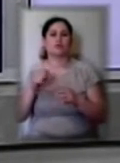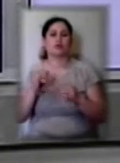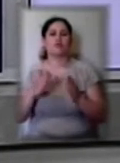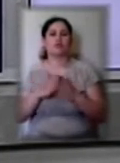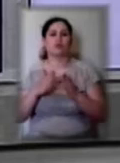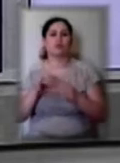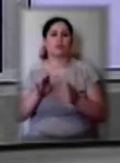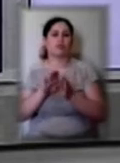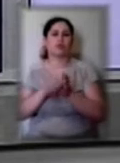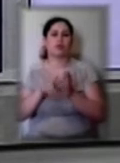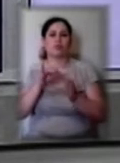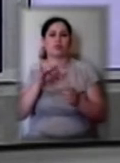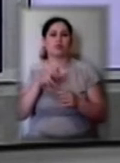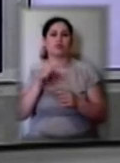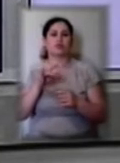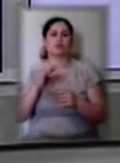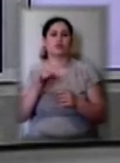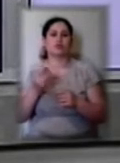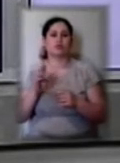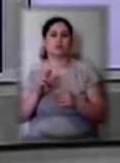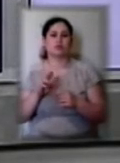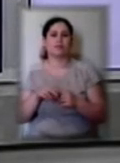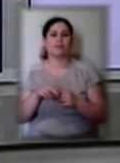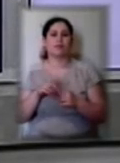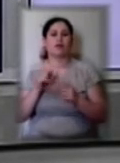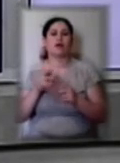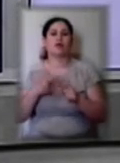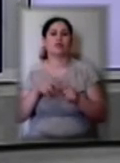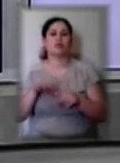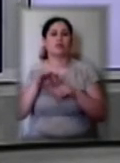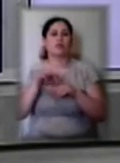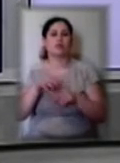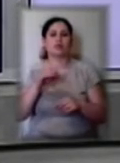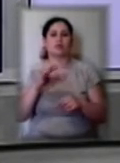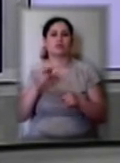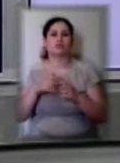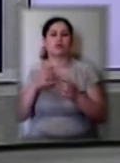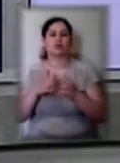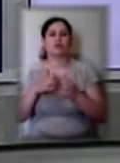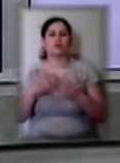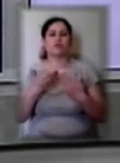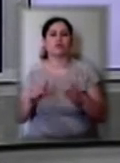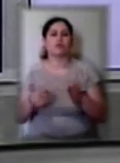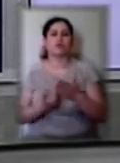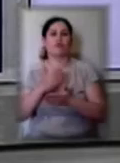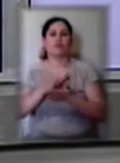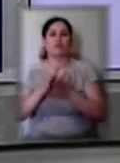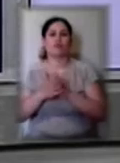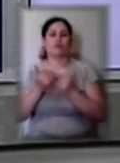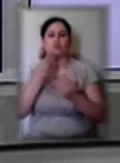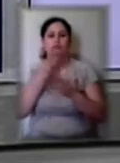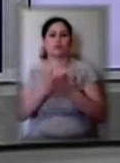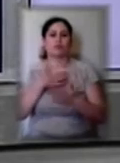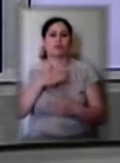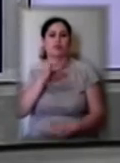погіршення епідеміологічної ситуації. Як пройшло тестування херсонських випускників в нових умовах, сьогодні бачили наші